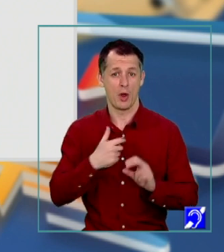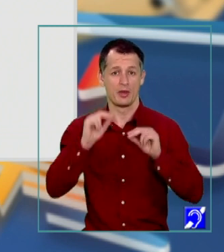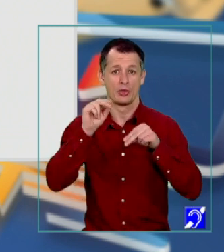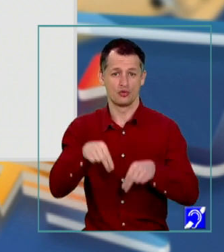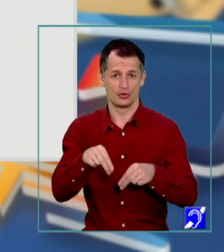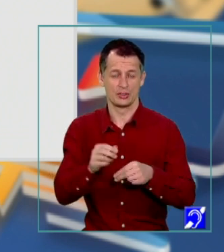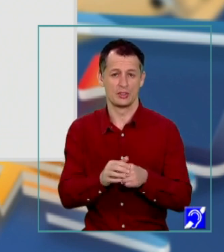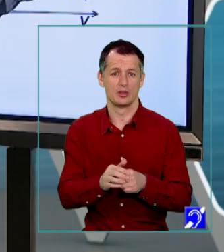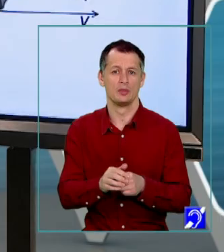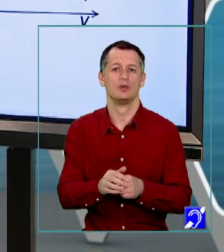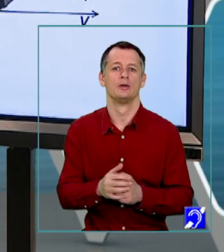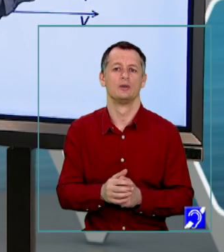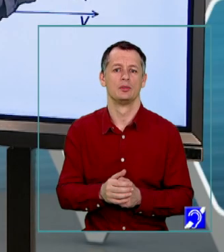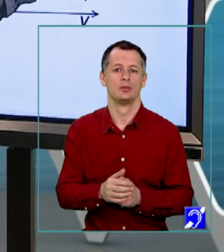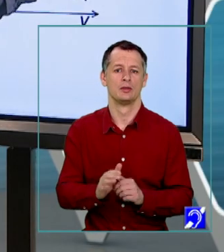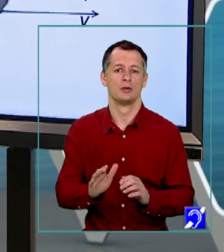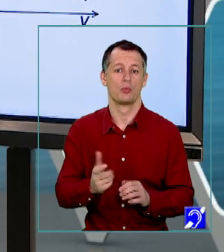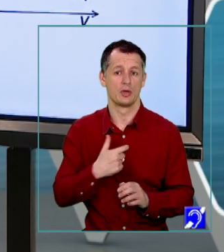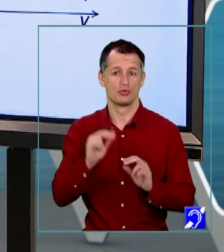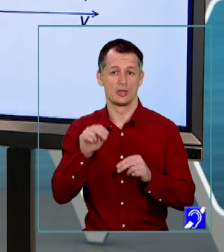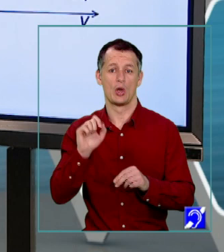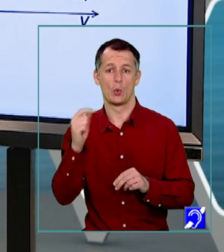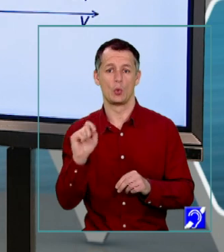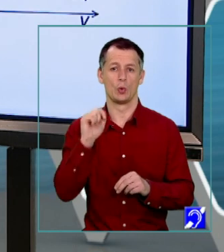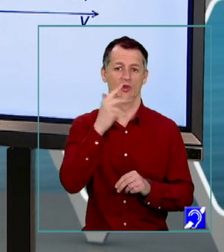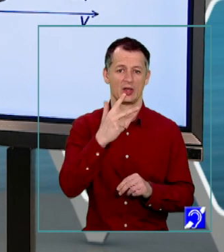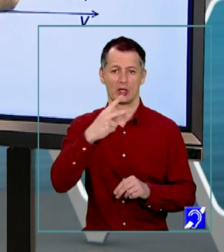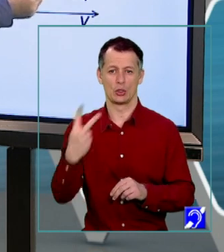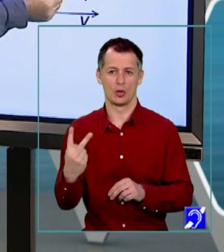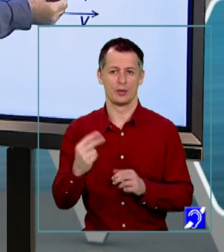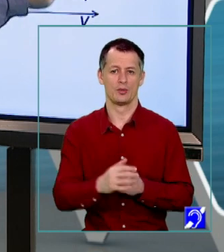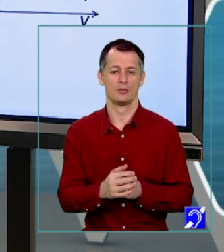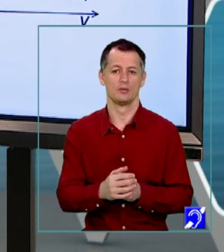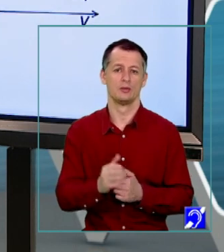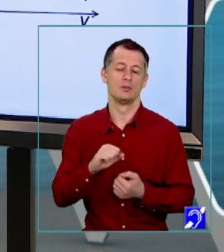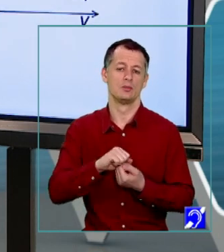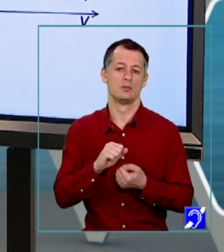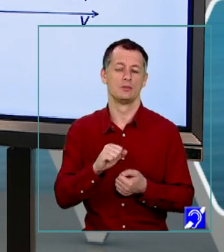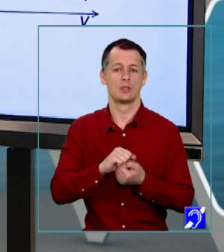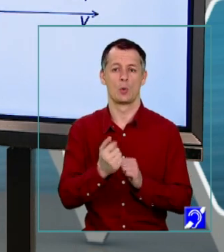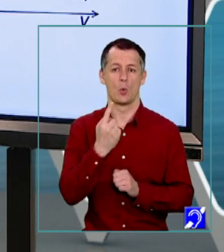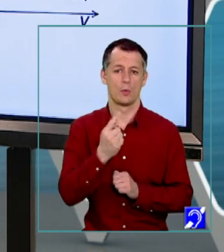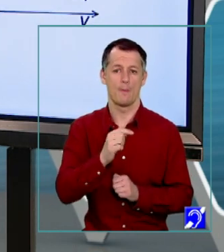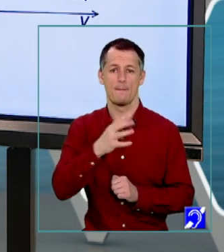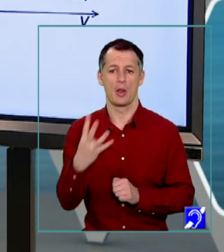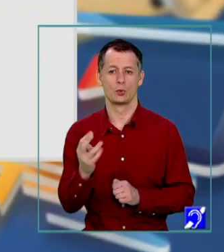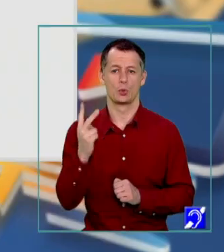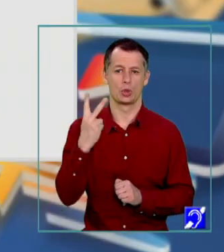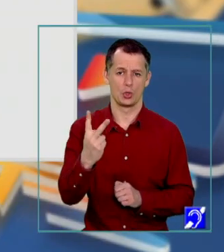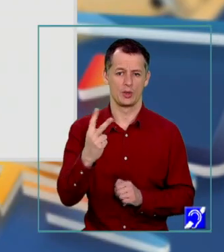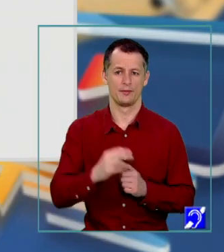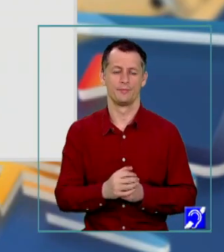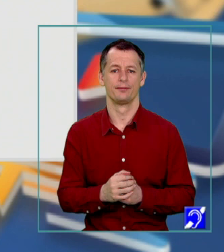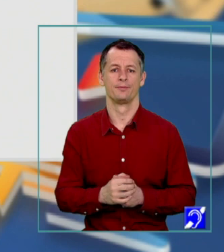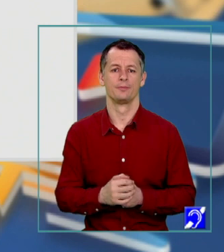urmând succesiunea 1, 3, 2, fie 1, 4, 2.